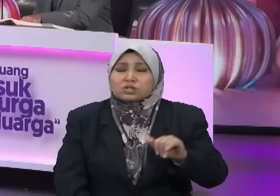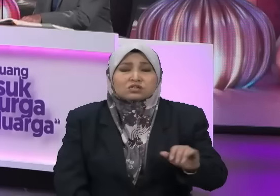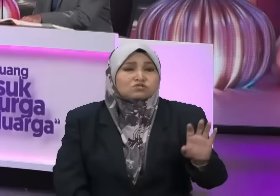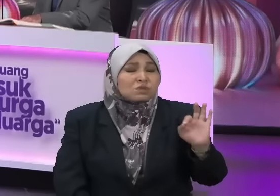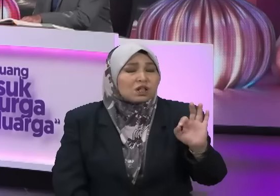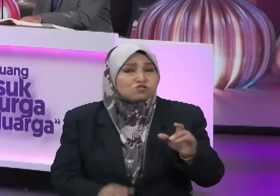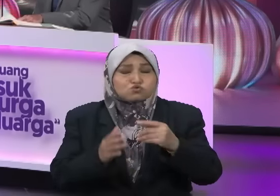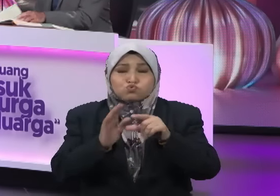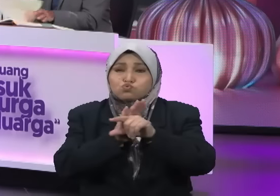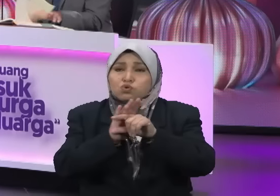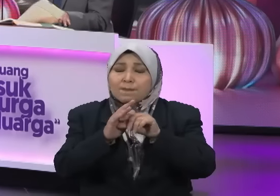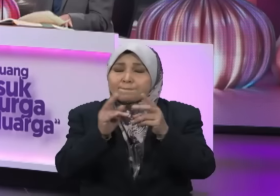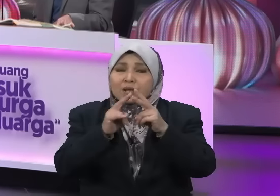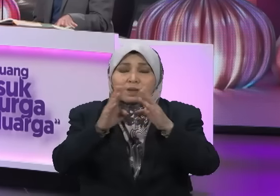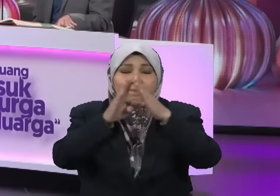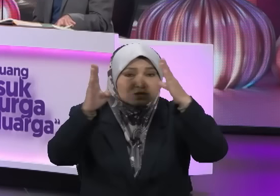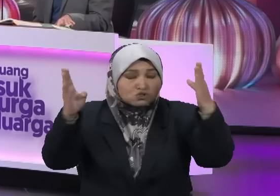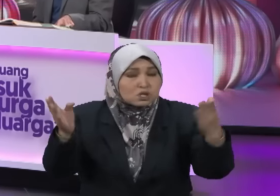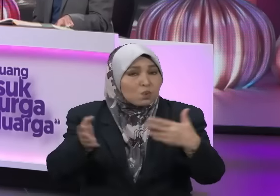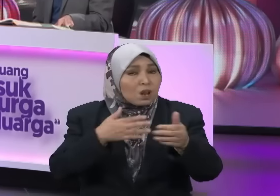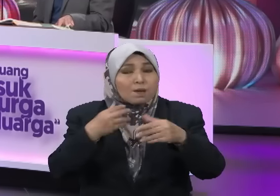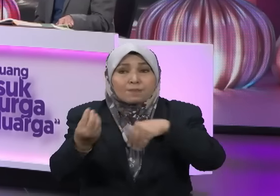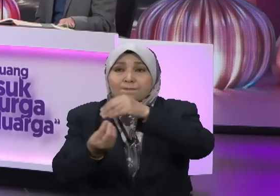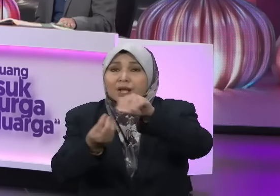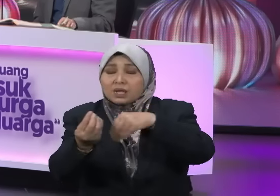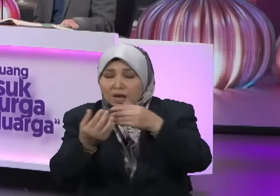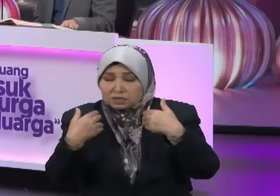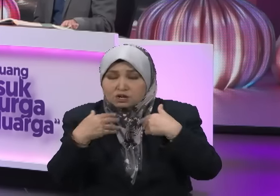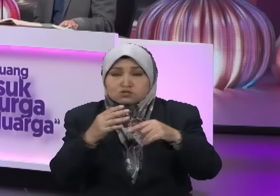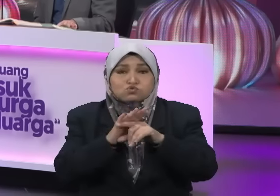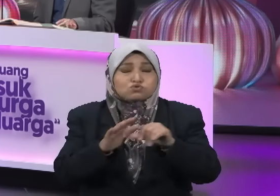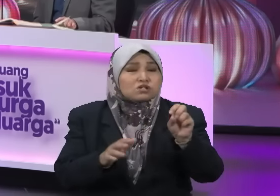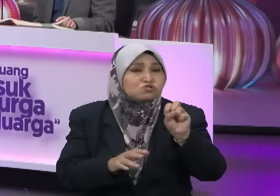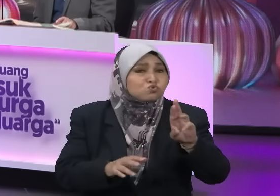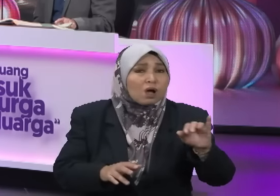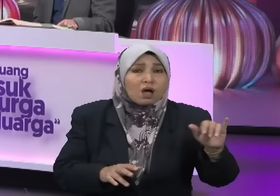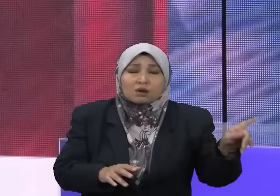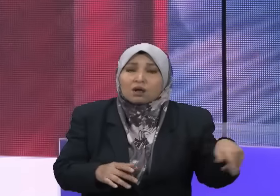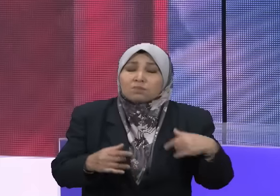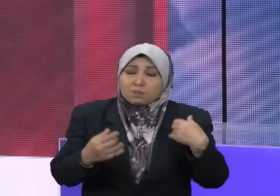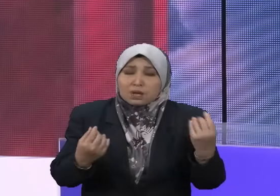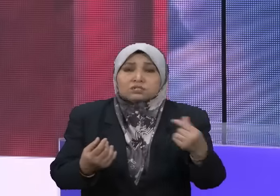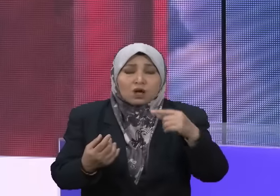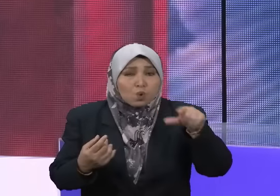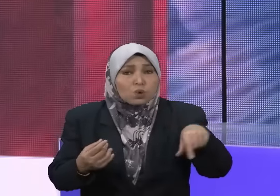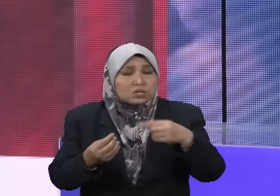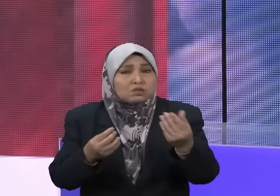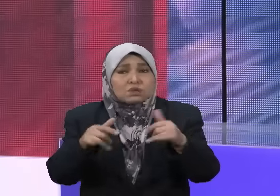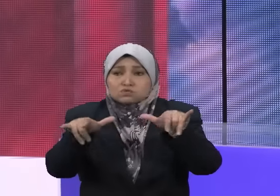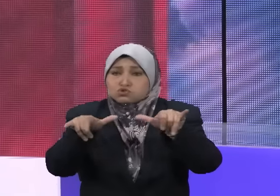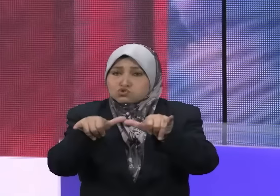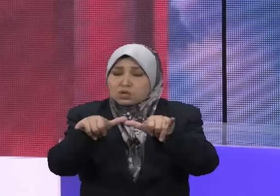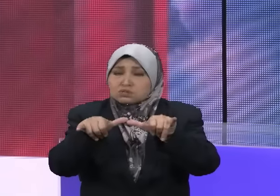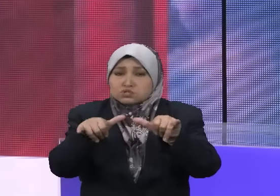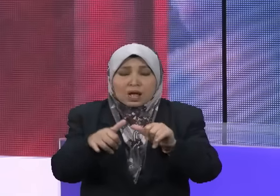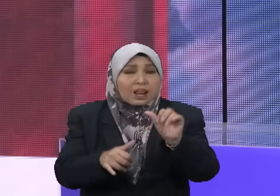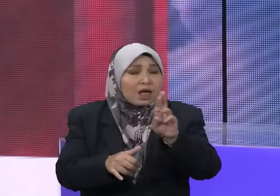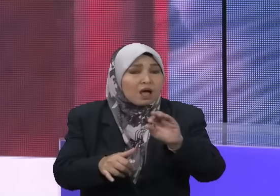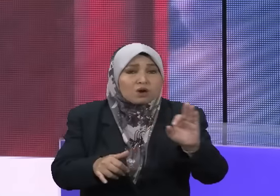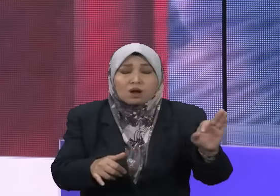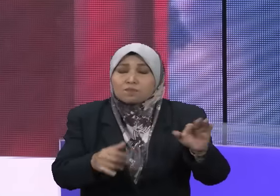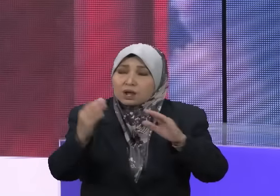besar makiyah Ustaz ya. Ya, betul. Walaupun ada surah Asy-Syu'ara yang lebih banyak kuantitinya, tapi dari segi saiznya itu ya, surah Al-A'raf.